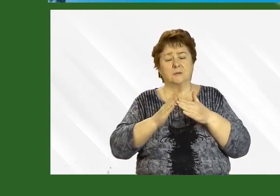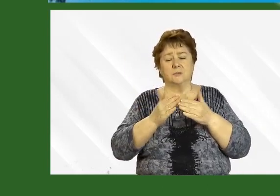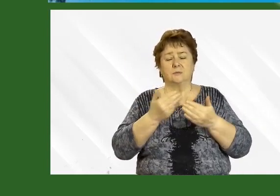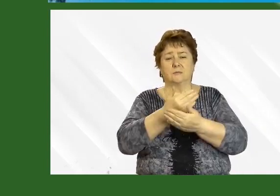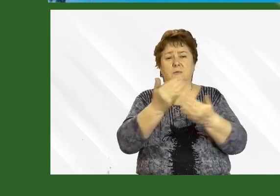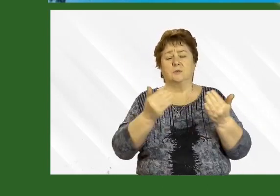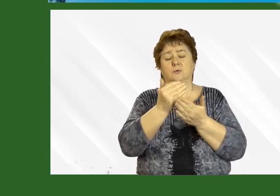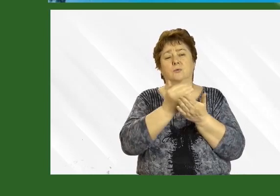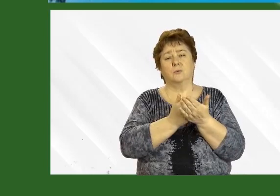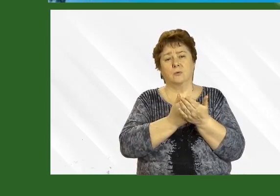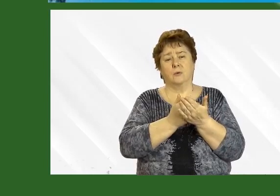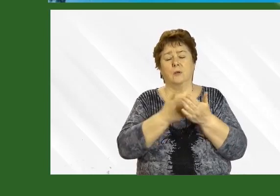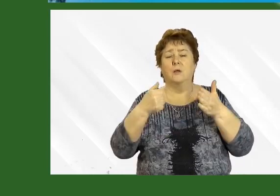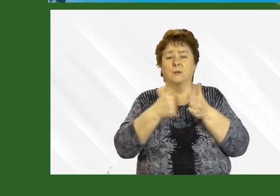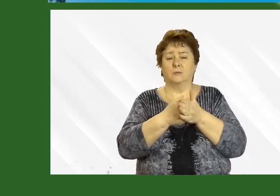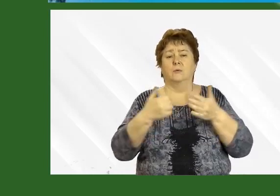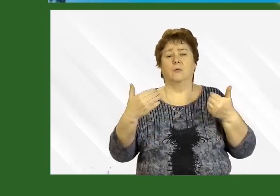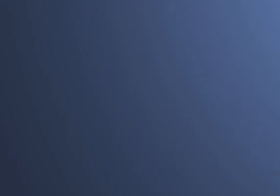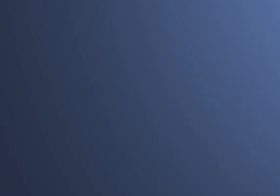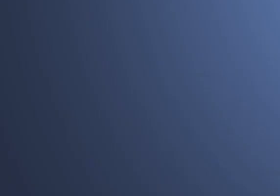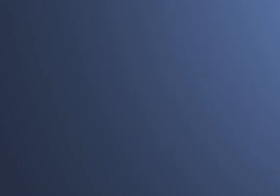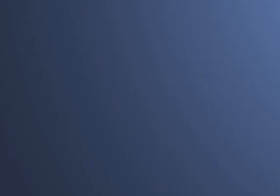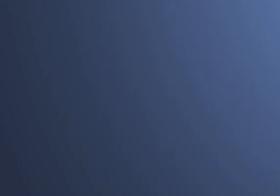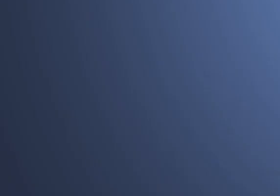урок до новых встреч